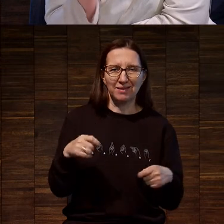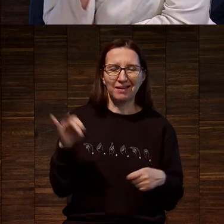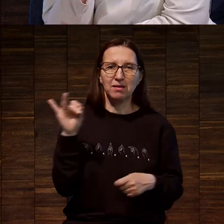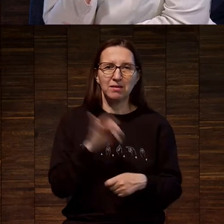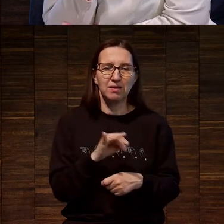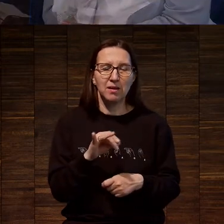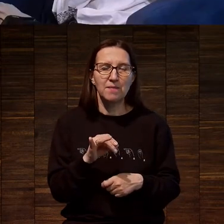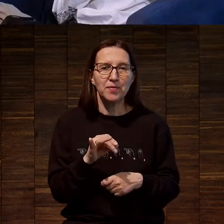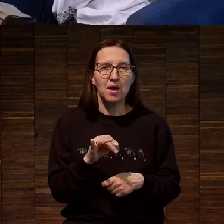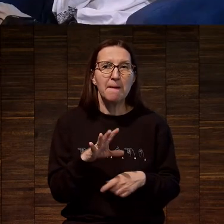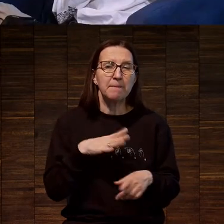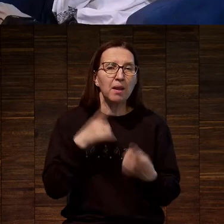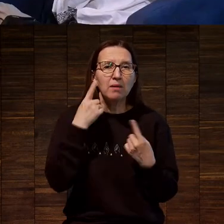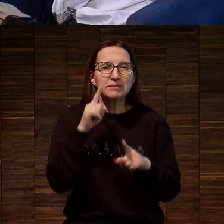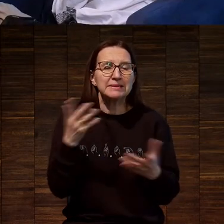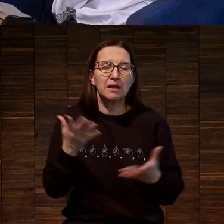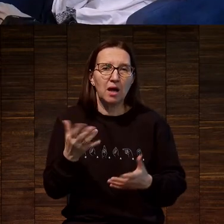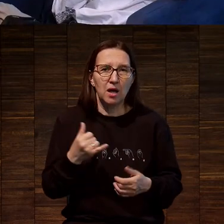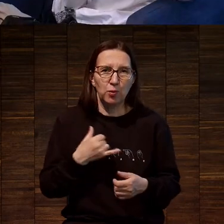была, что